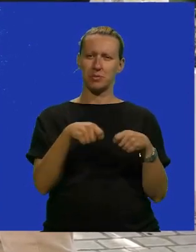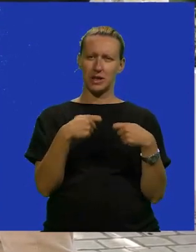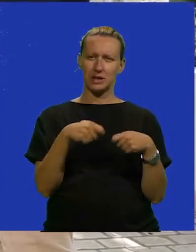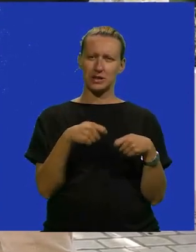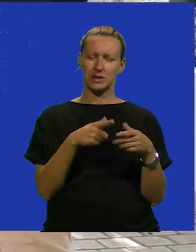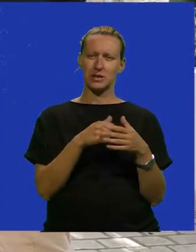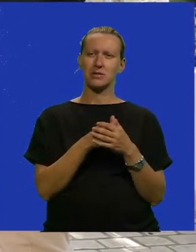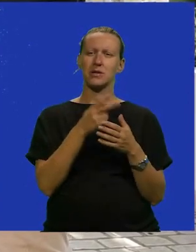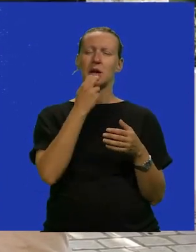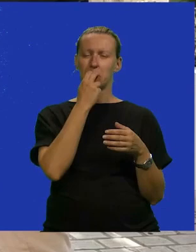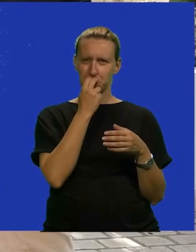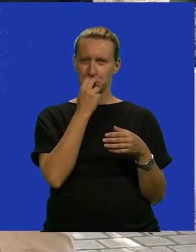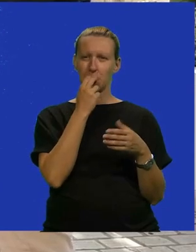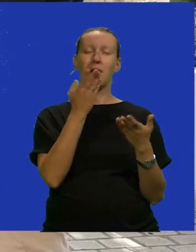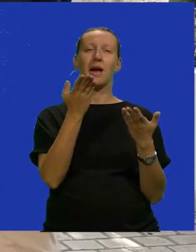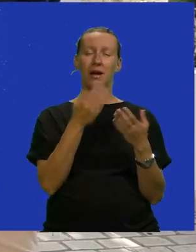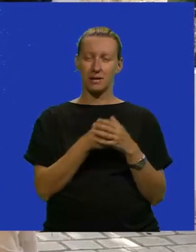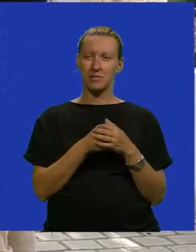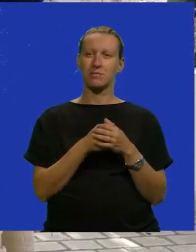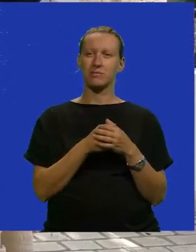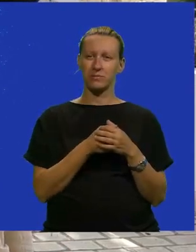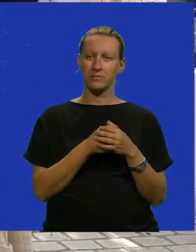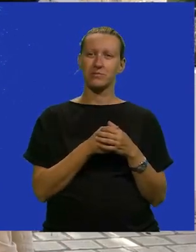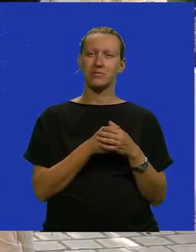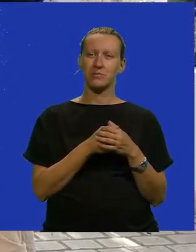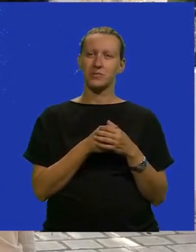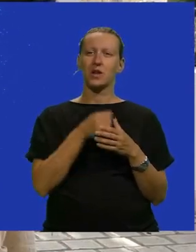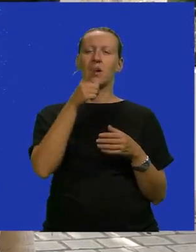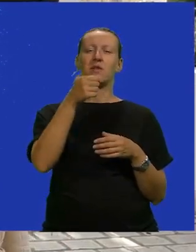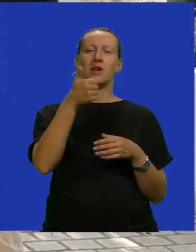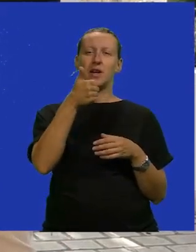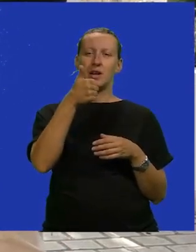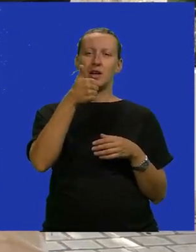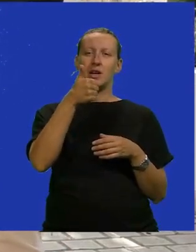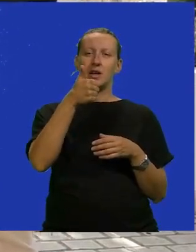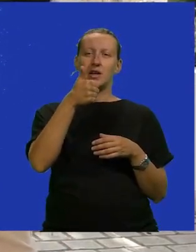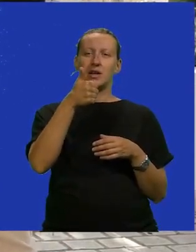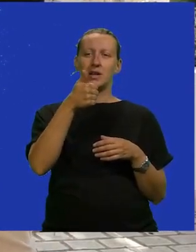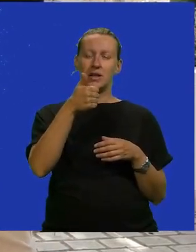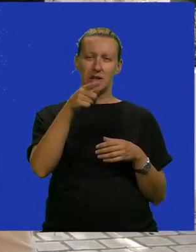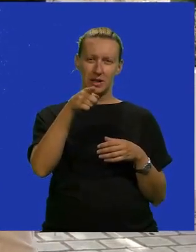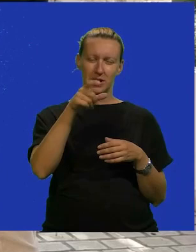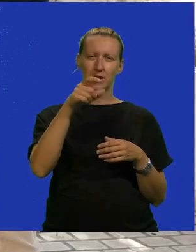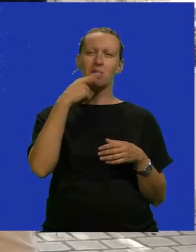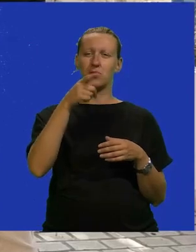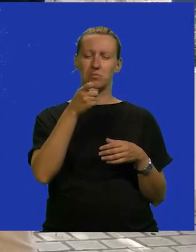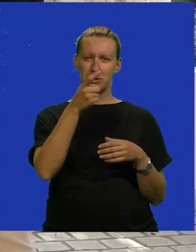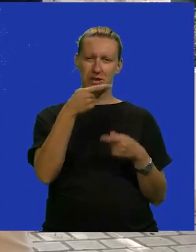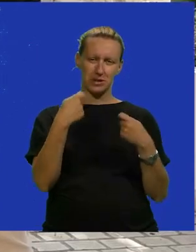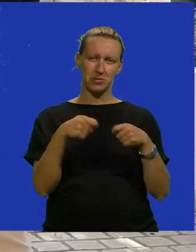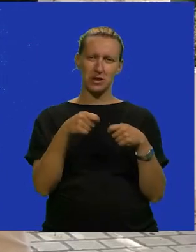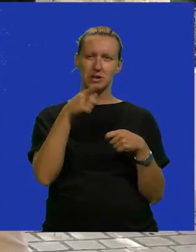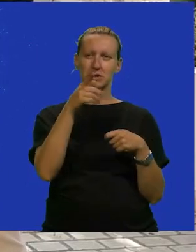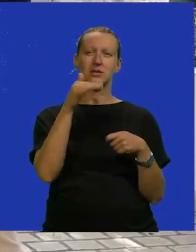plastiku. I, aha, ovaj jedan štupin kega bite vi hitila u